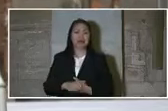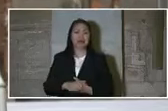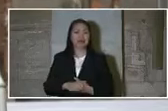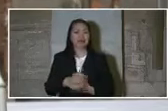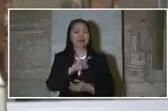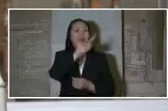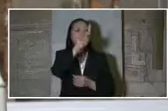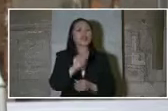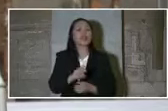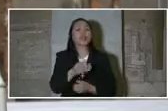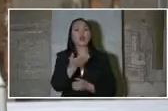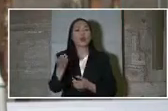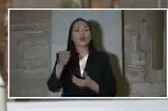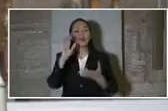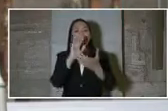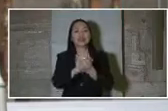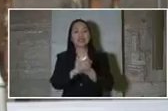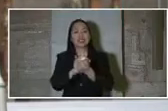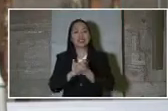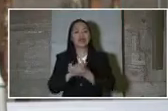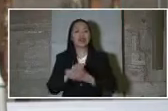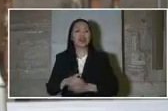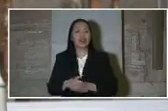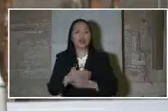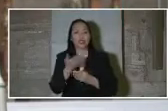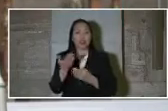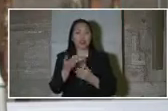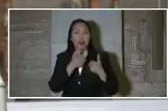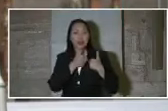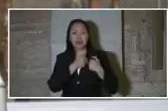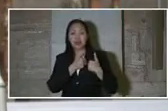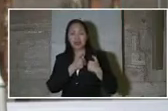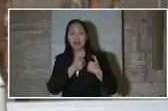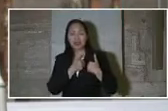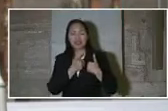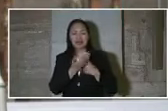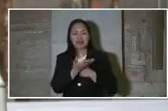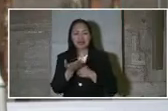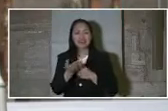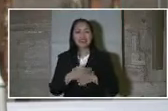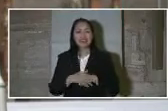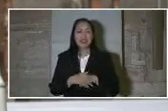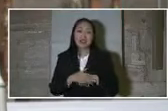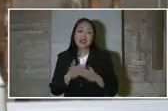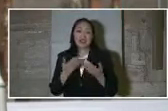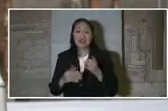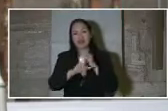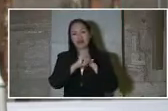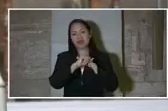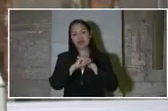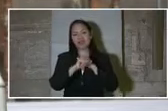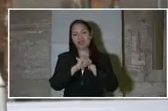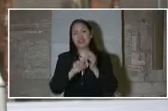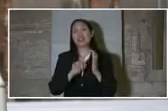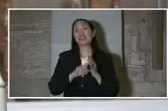Tatanungin ko kayong mga mag-asawa o mga mag-boyfriend o girlfriend, o nagliligawan pa lang